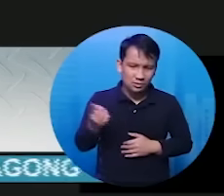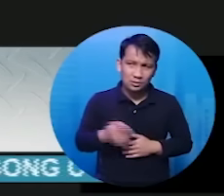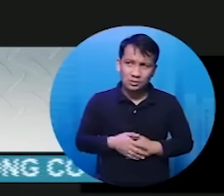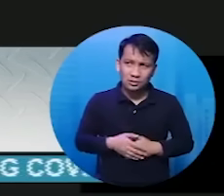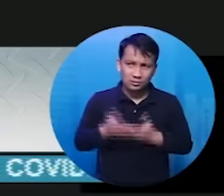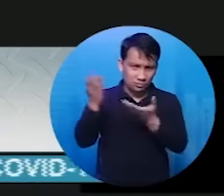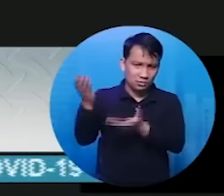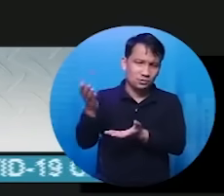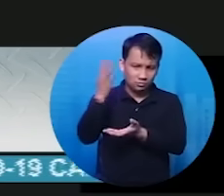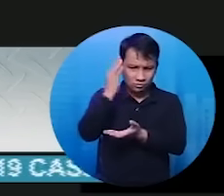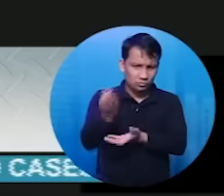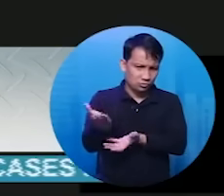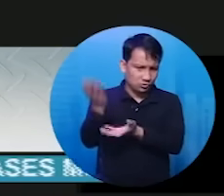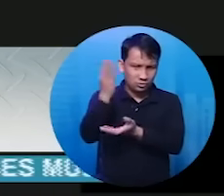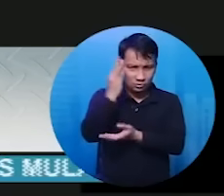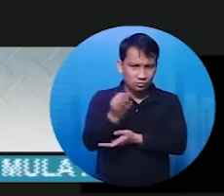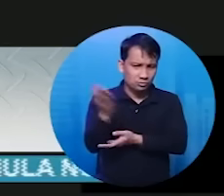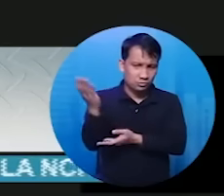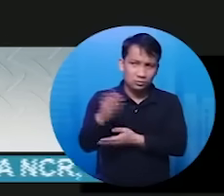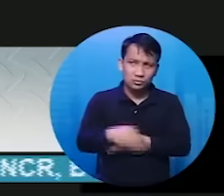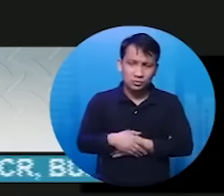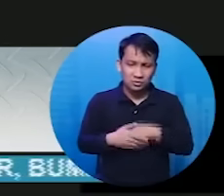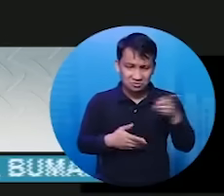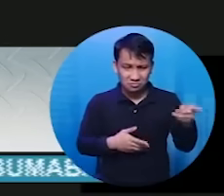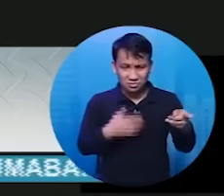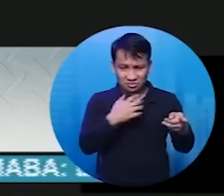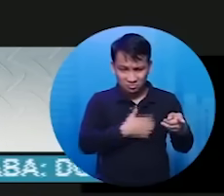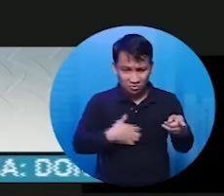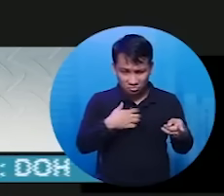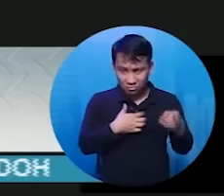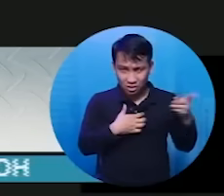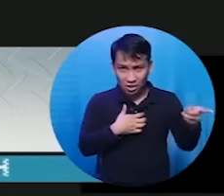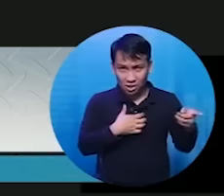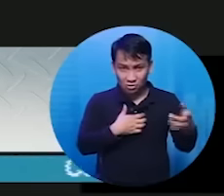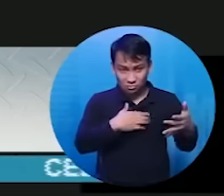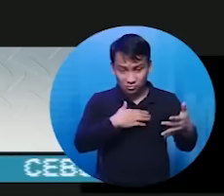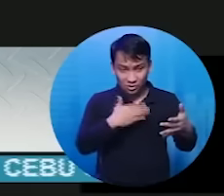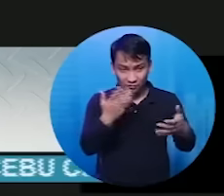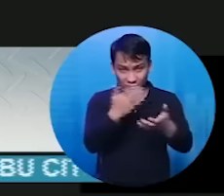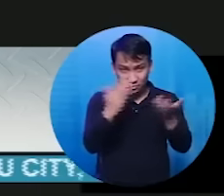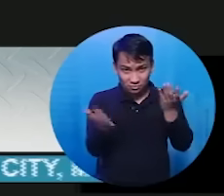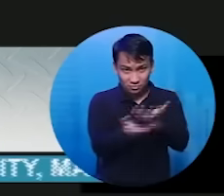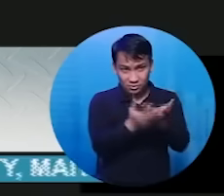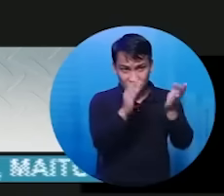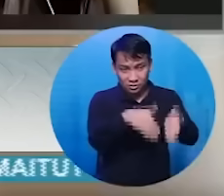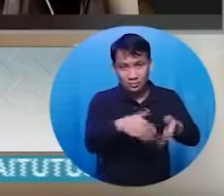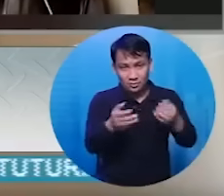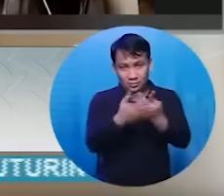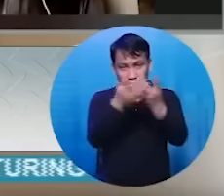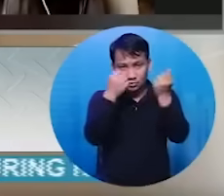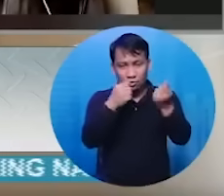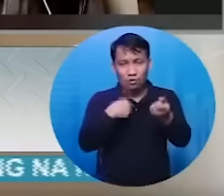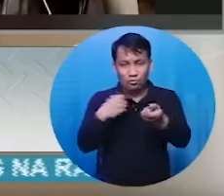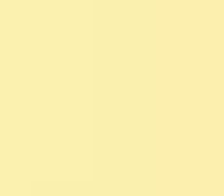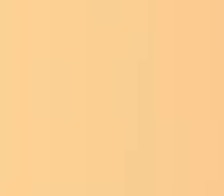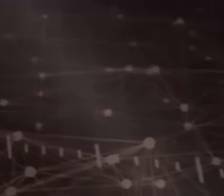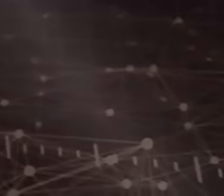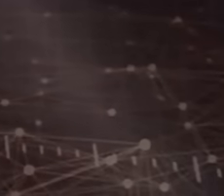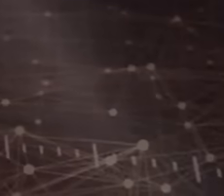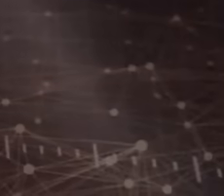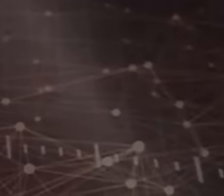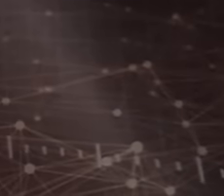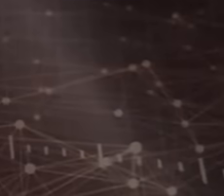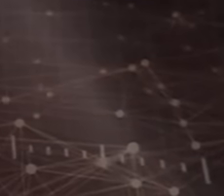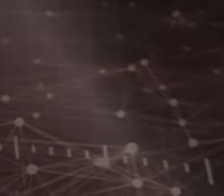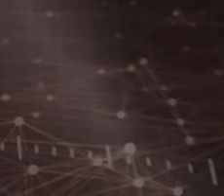Nasa yung desisyon. Kasuhan siya, makulong siya, or palayasin siya para wala nang mananakit sa inyo dyan.